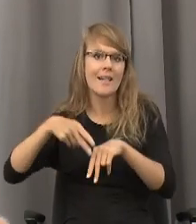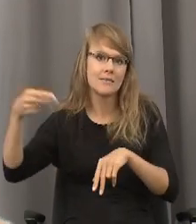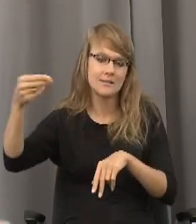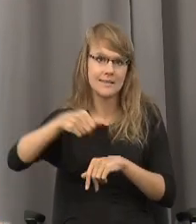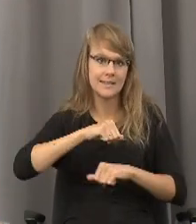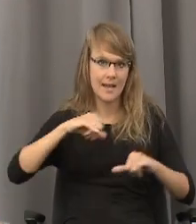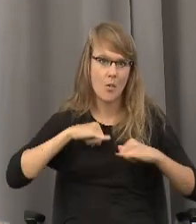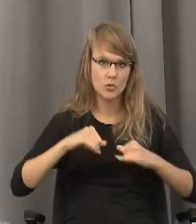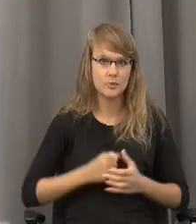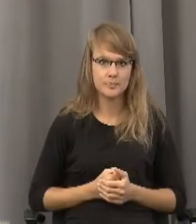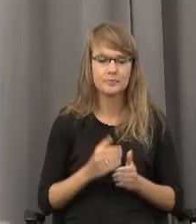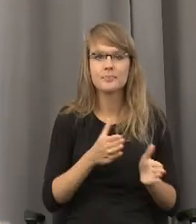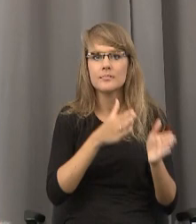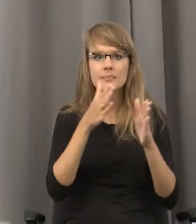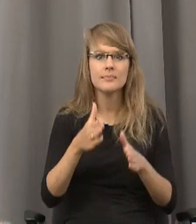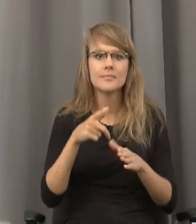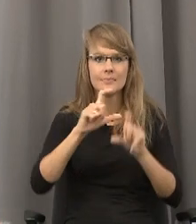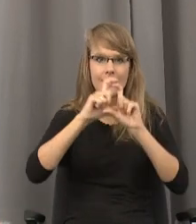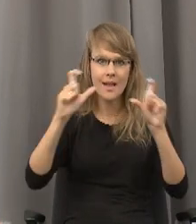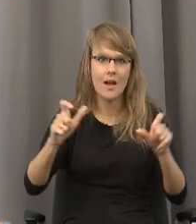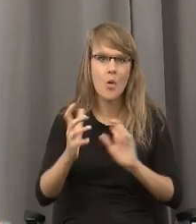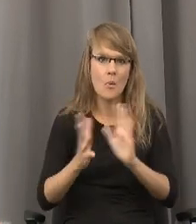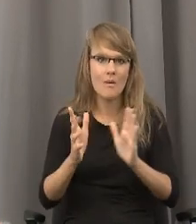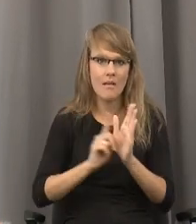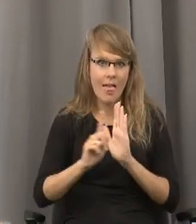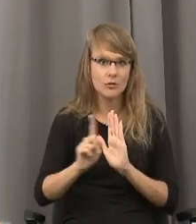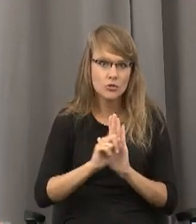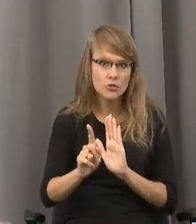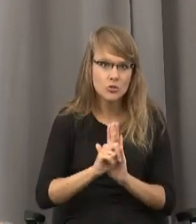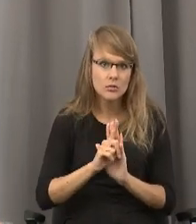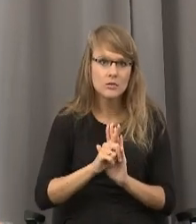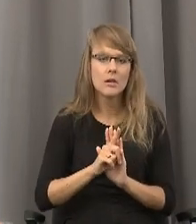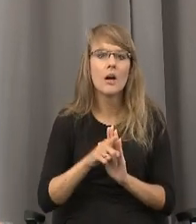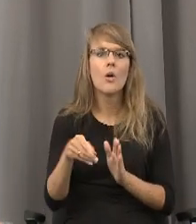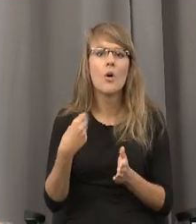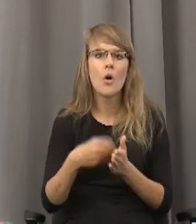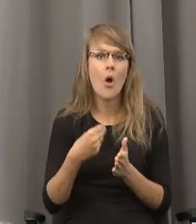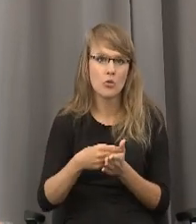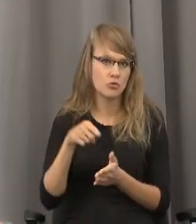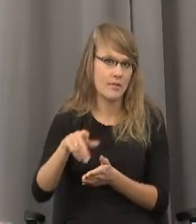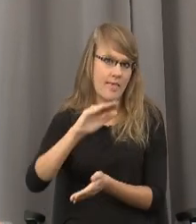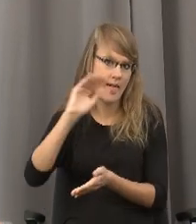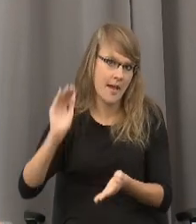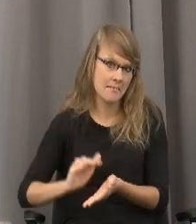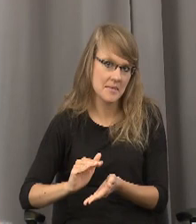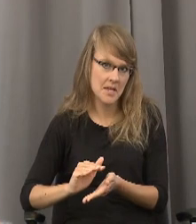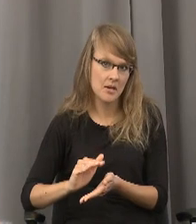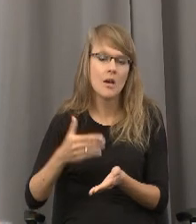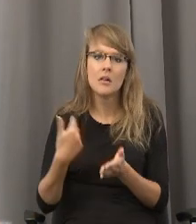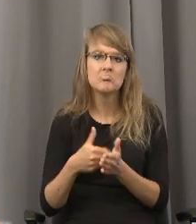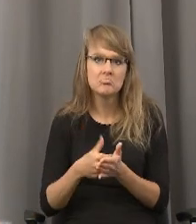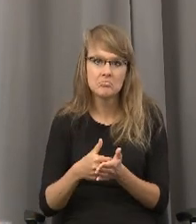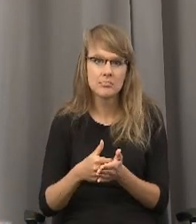Zakłady opiekuńczo-lecznicze. Koszt z punktu widzenia opiekuna czy chorego jest najniższy, a dlatego,